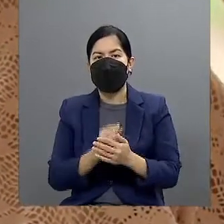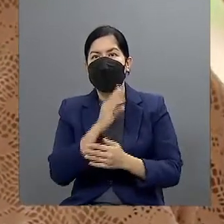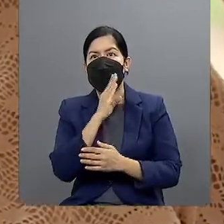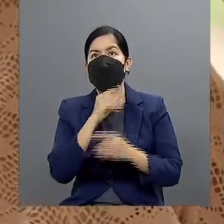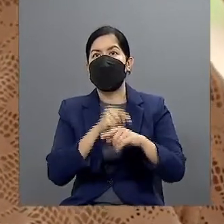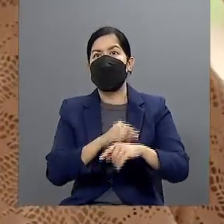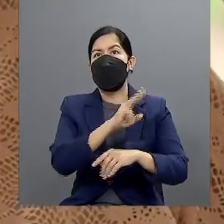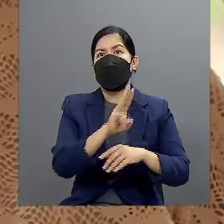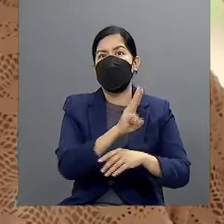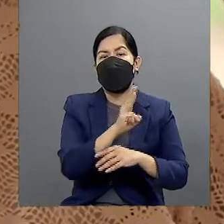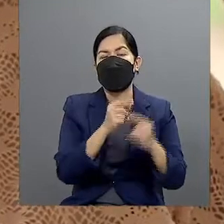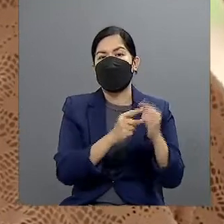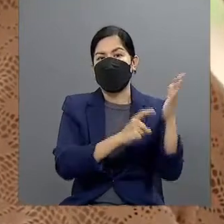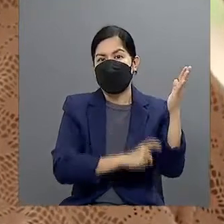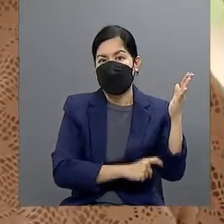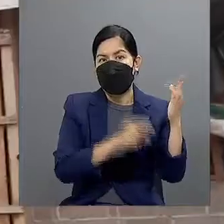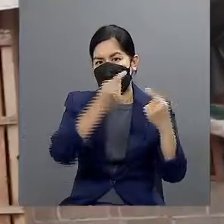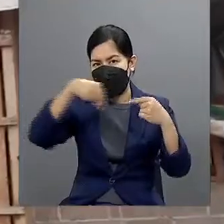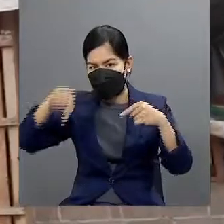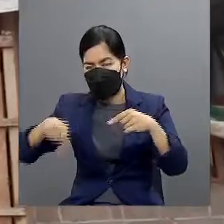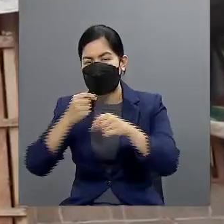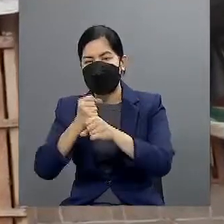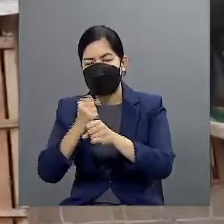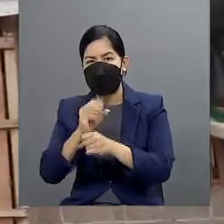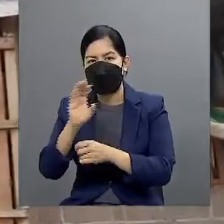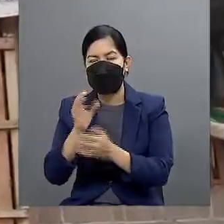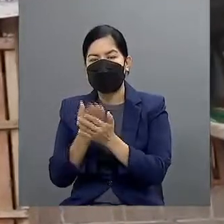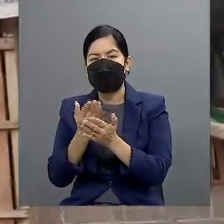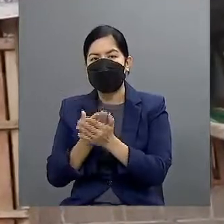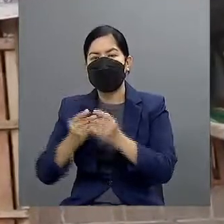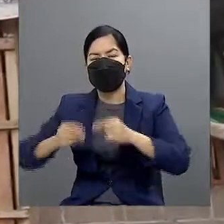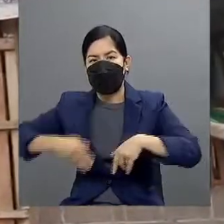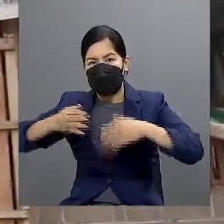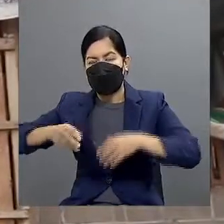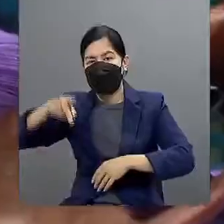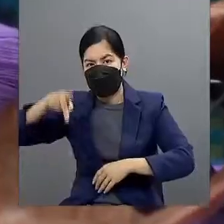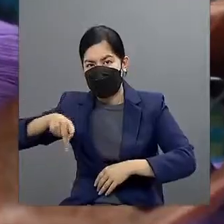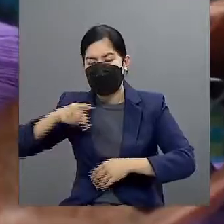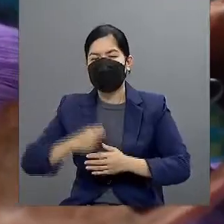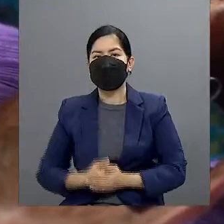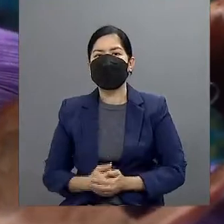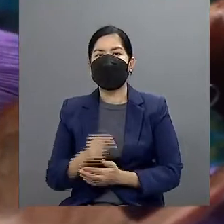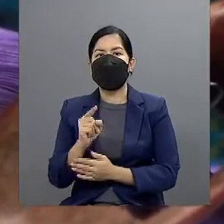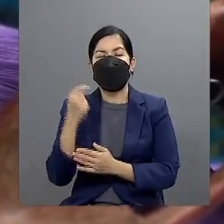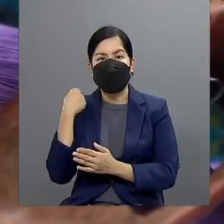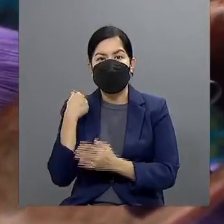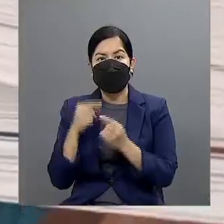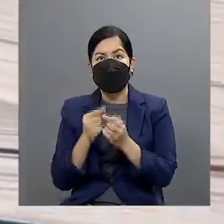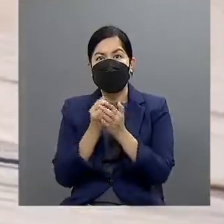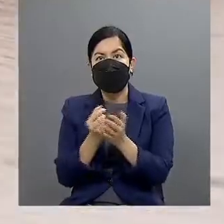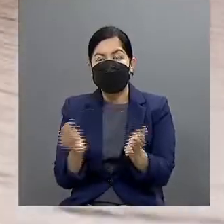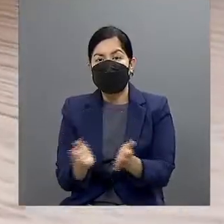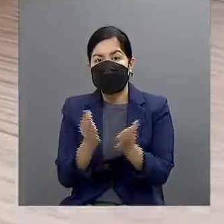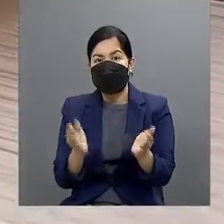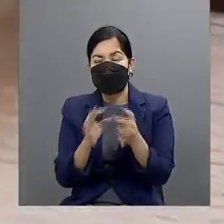ำกันมีได้ได้ทึมข้าวหาครบครวน ต่อมาได้รับการสนับสนุนองค์ความรู้งบประมาณจัดซื้อเส้นได้